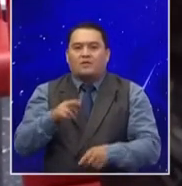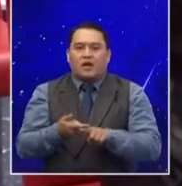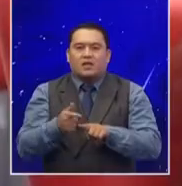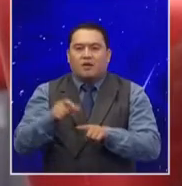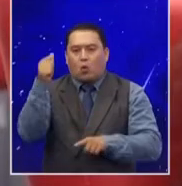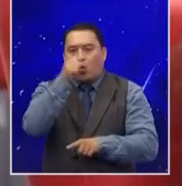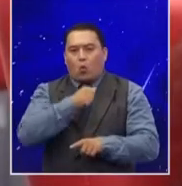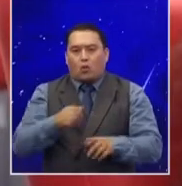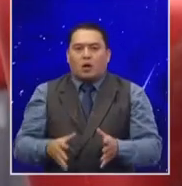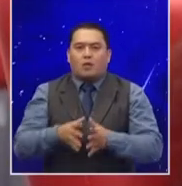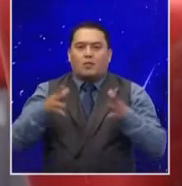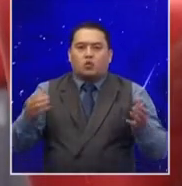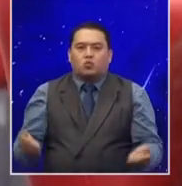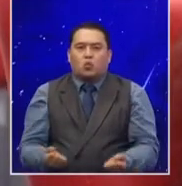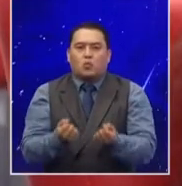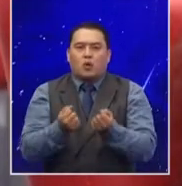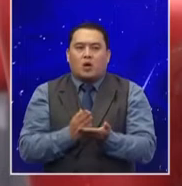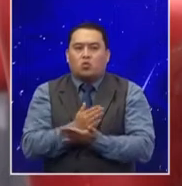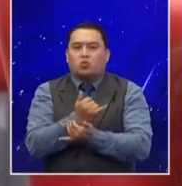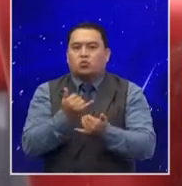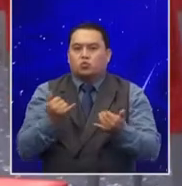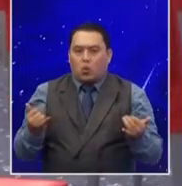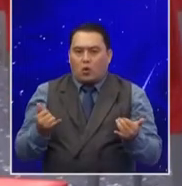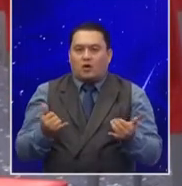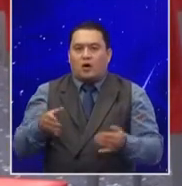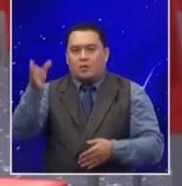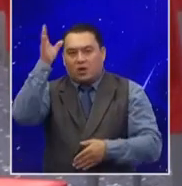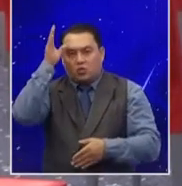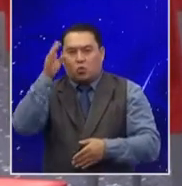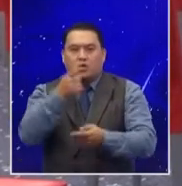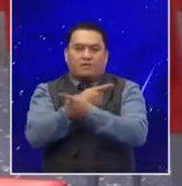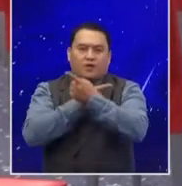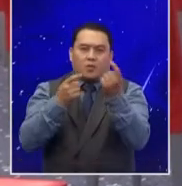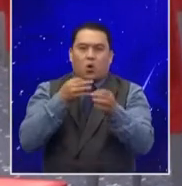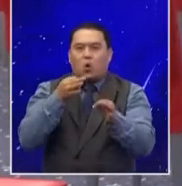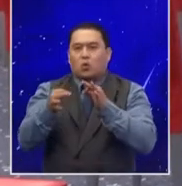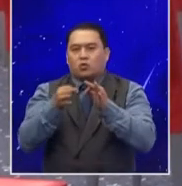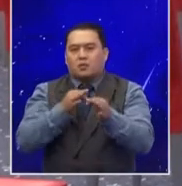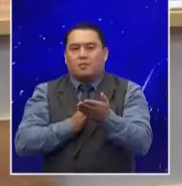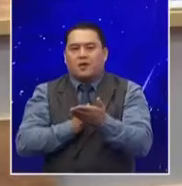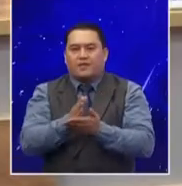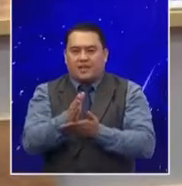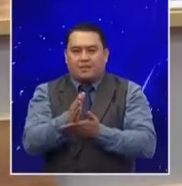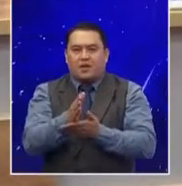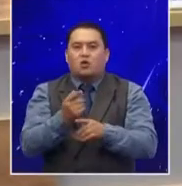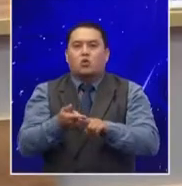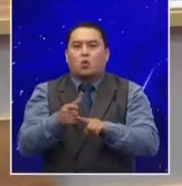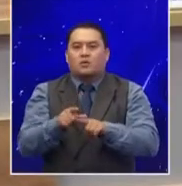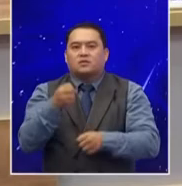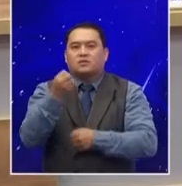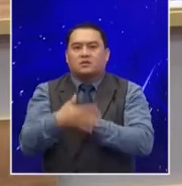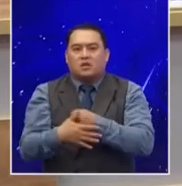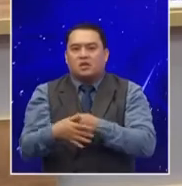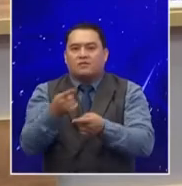январе этого года, оказывает широкий спектр услуг в образовательном, информационном и консультационном направлении. Кроме того,